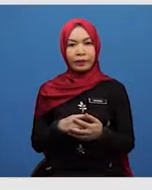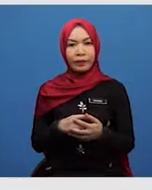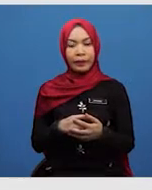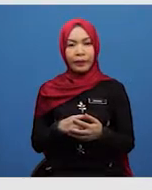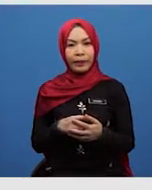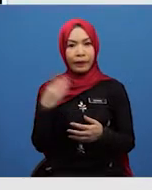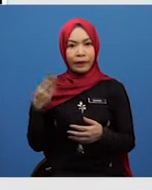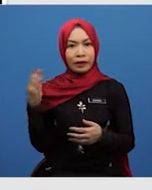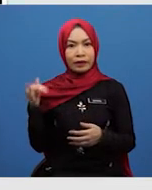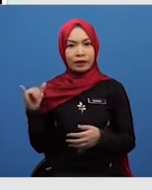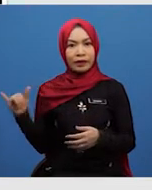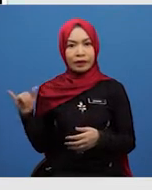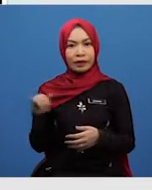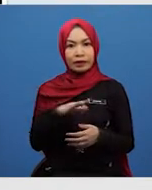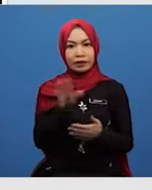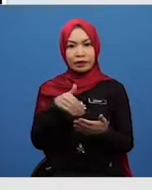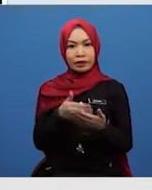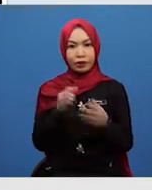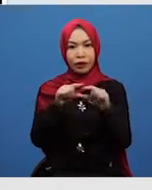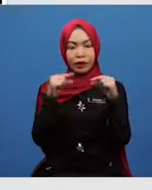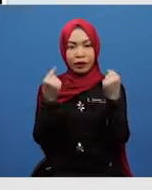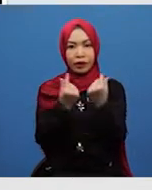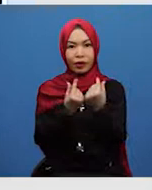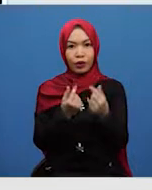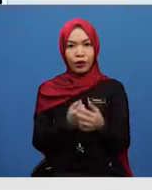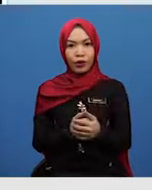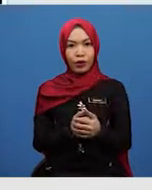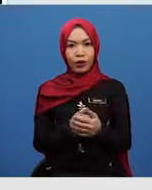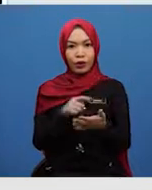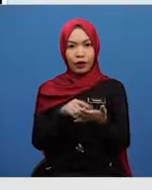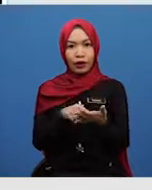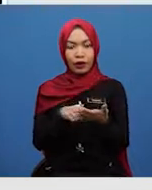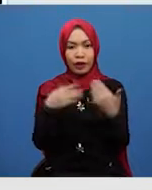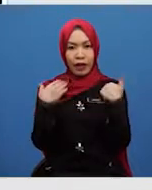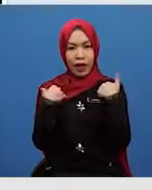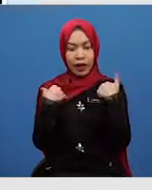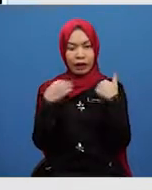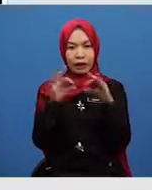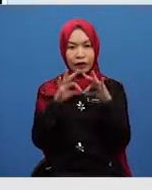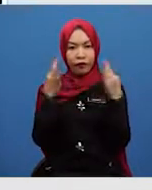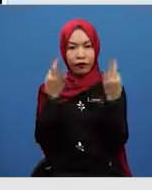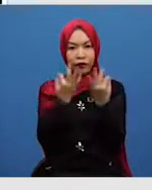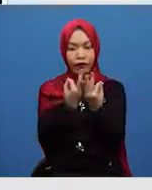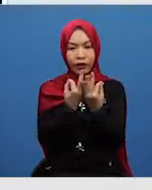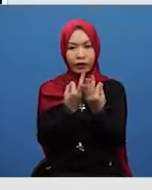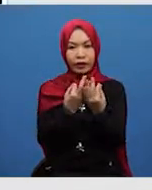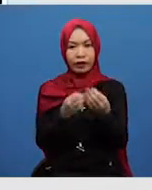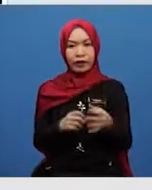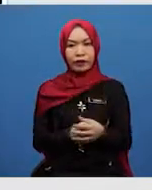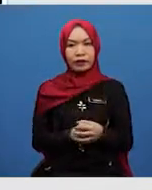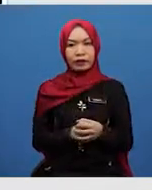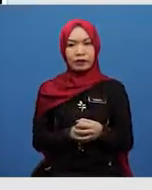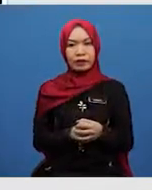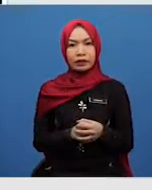Hai biasanya bracket tergolong atau mempunyai pertalian keluarga dengan Sutan Brunei atau